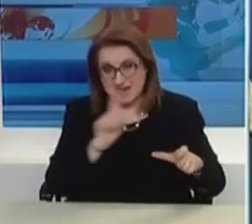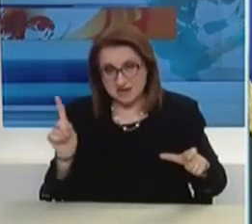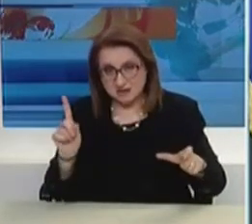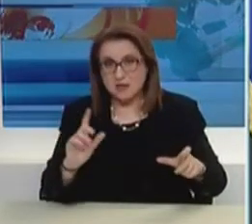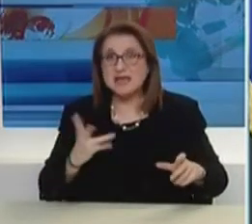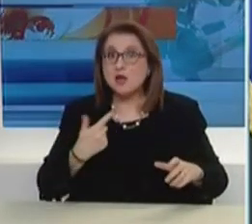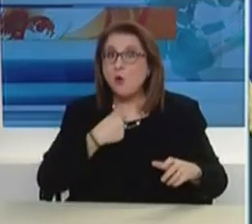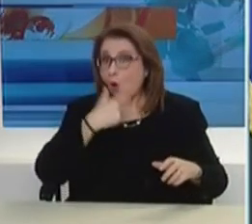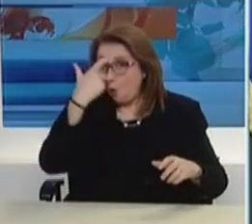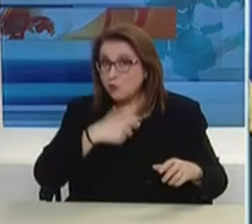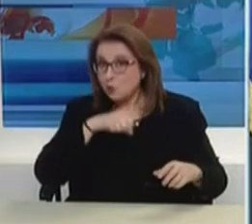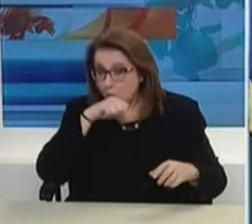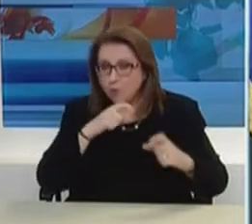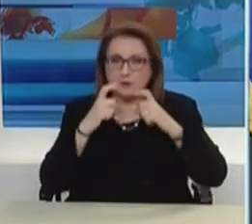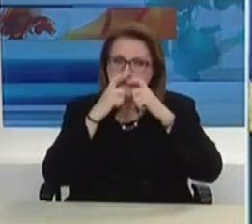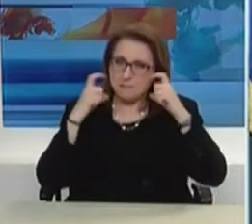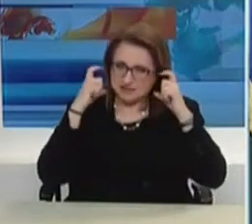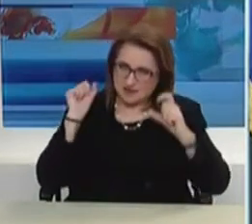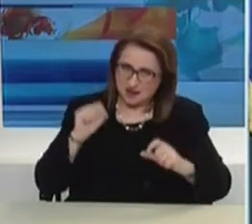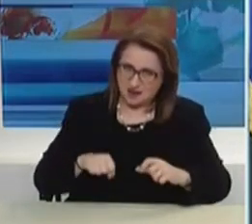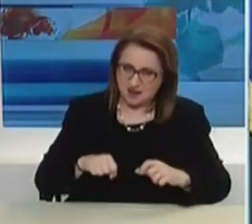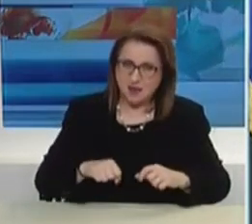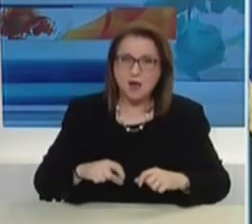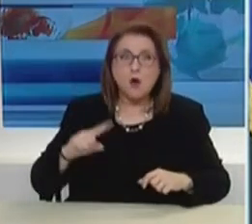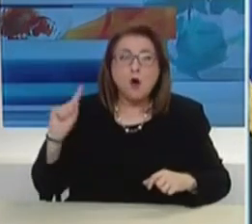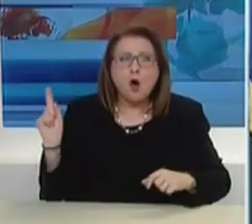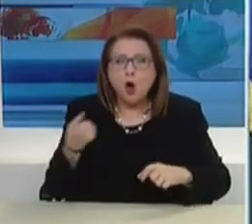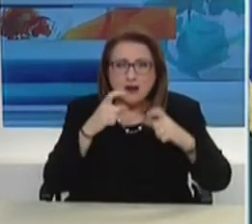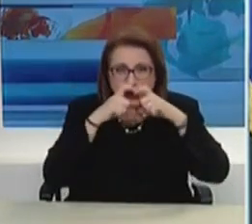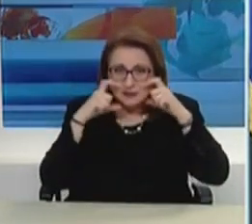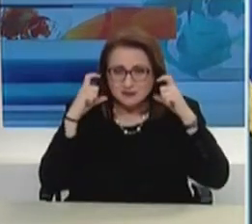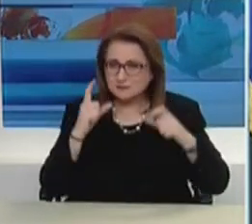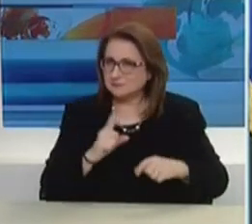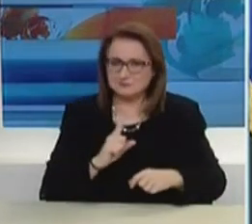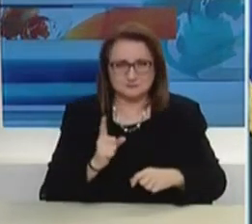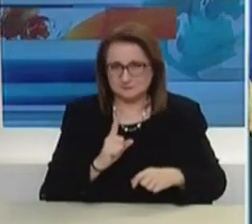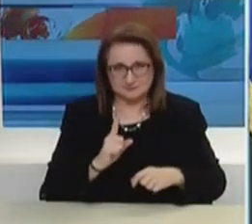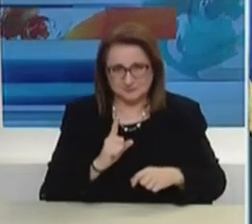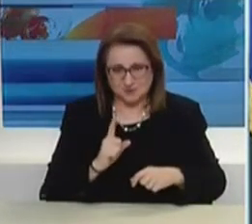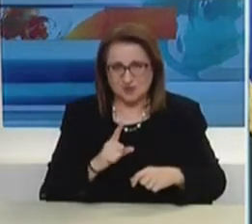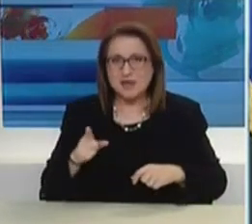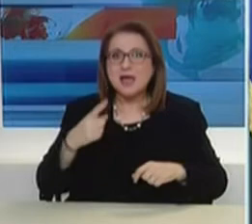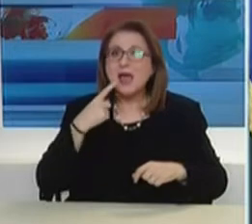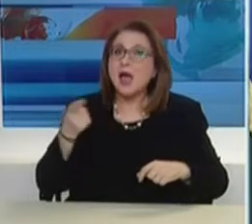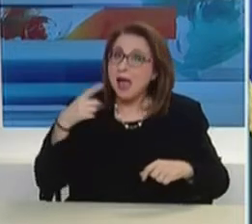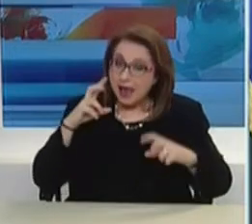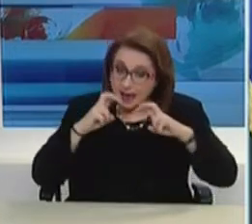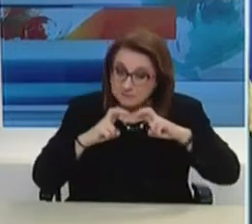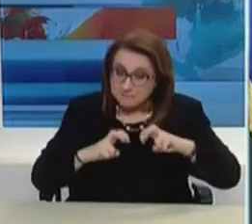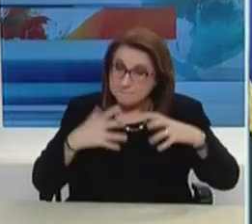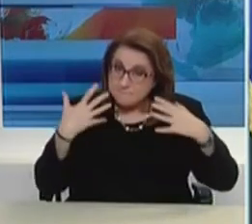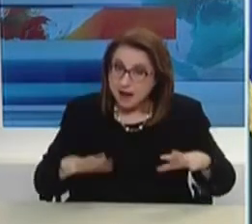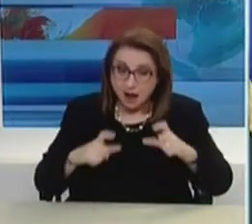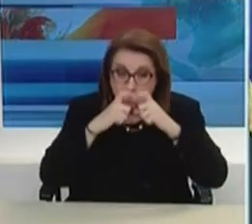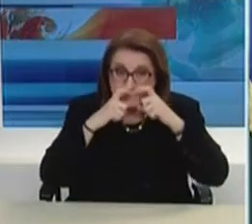Κλινικές μελέτες, ειδικές κλινικές μελέτες που έχουν εξετάσει τη χρήση μάσκας σε άλλους αναπνευστικούς ιούς δεν έχουν